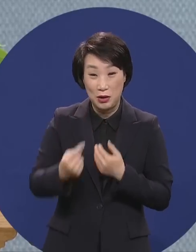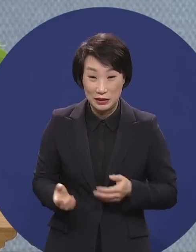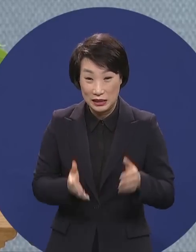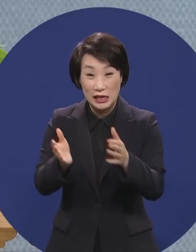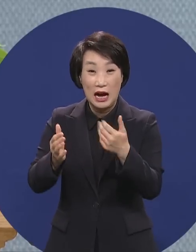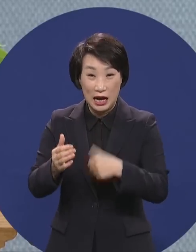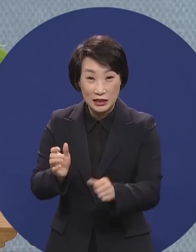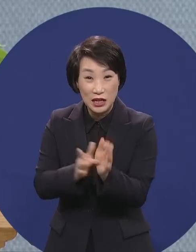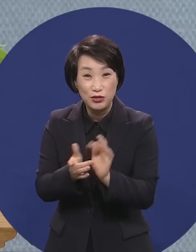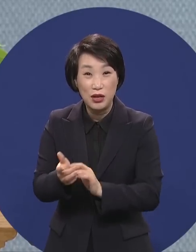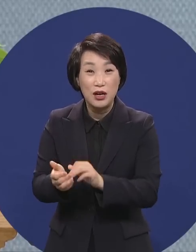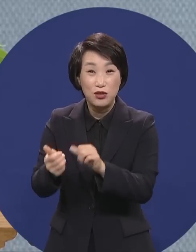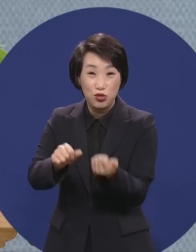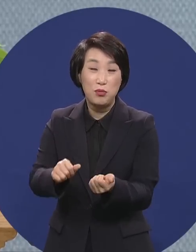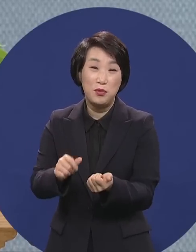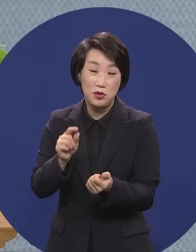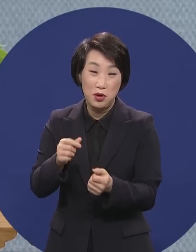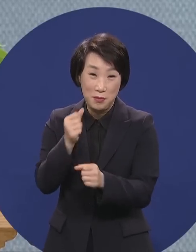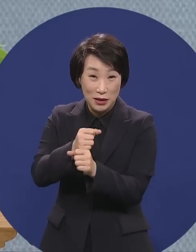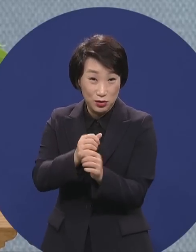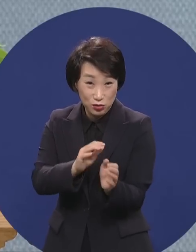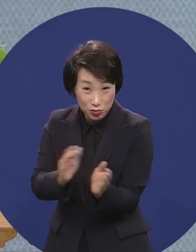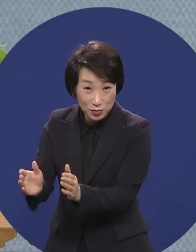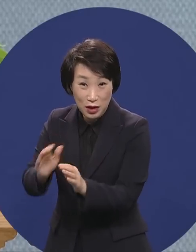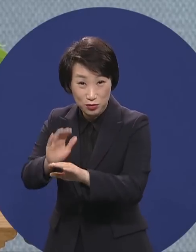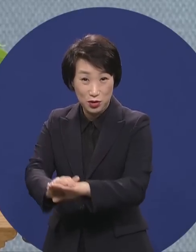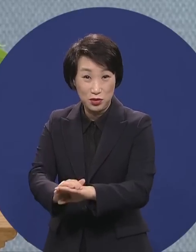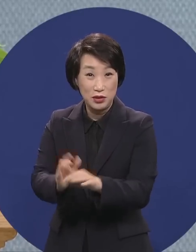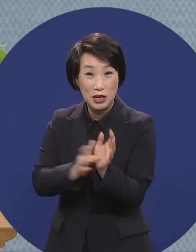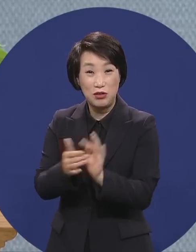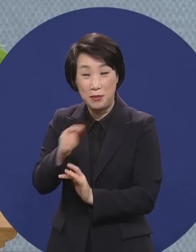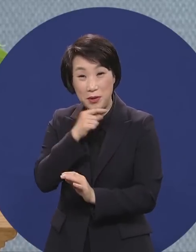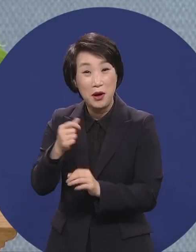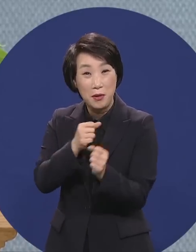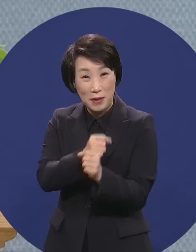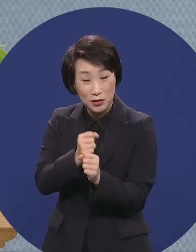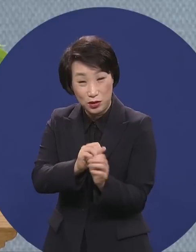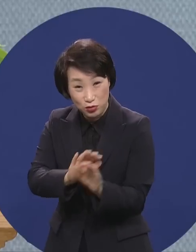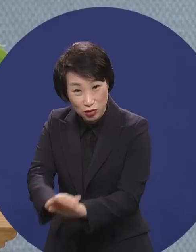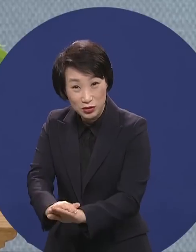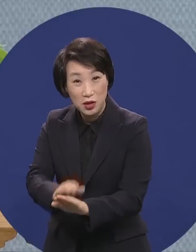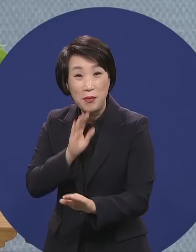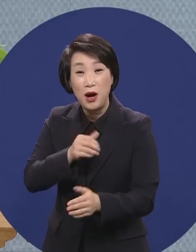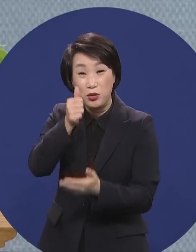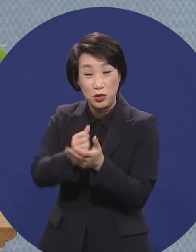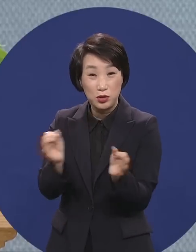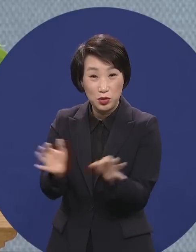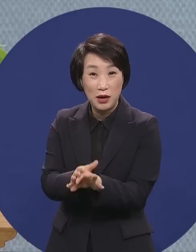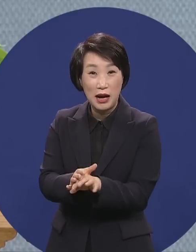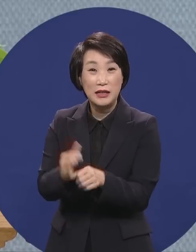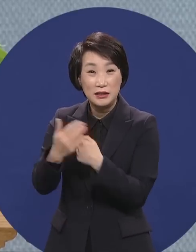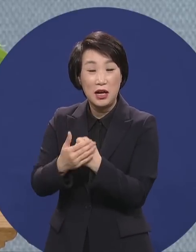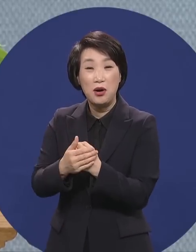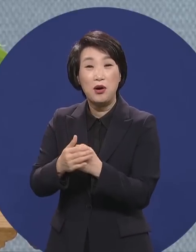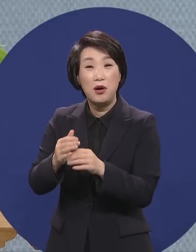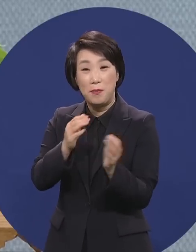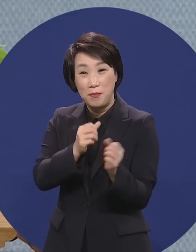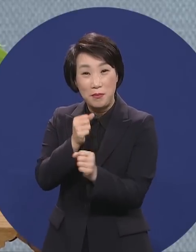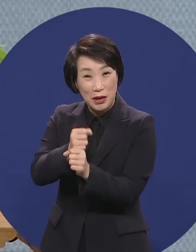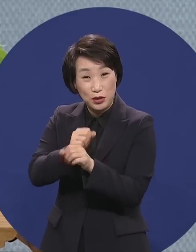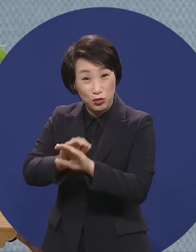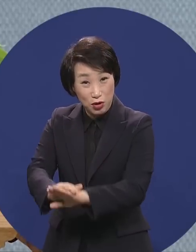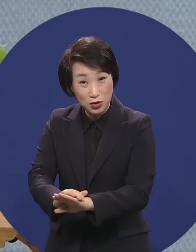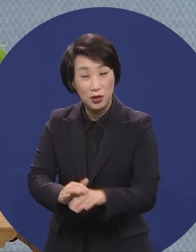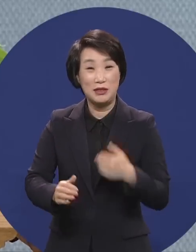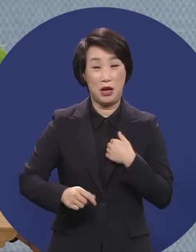죽음으로 만들어놨어. 그 피로 만들어놨어. 속죄의 은총으로 만들어놨어. 너는 회개하고 돌아와. 죄를